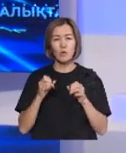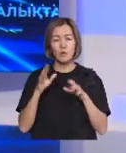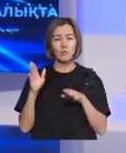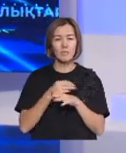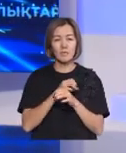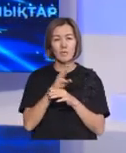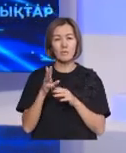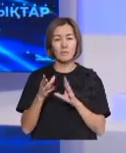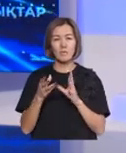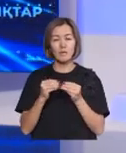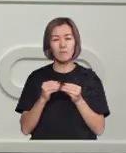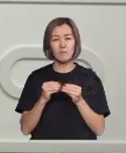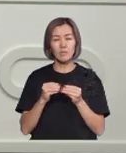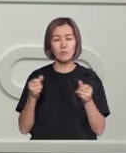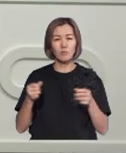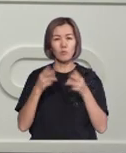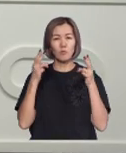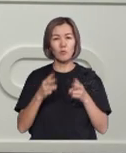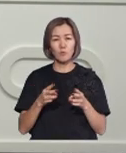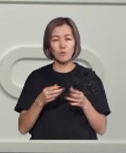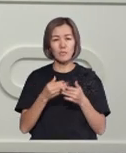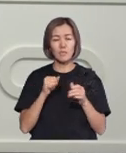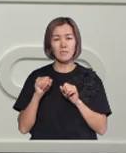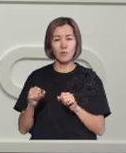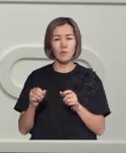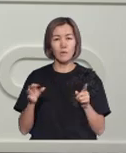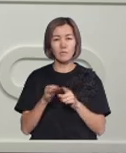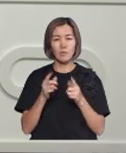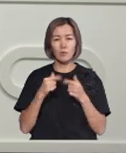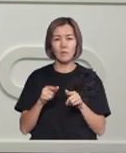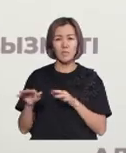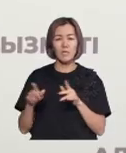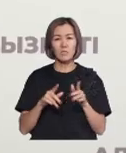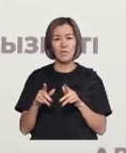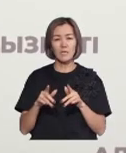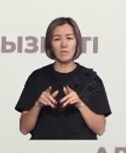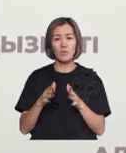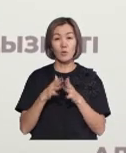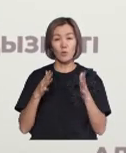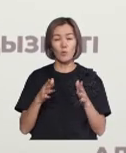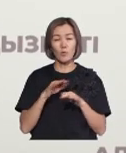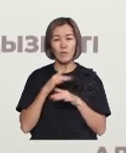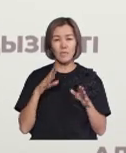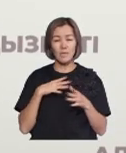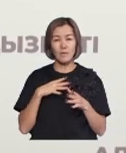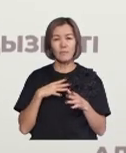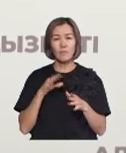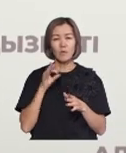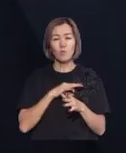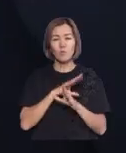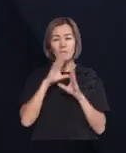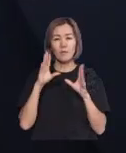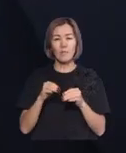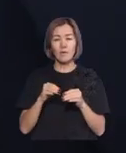жол қозғалысы қауіпсіздігін қамтамасыз ету және жол көлік оқиғасының алдын алу мақсатында ұйымдастырылатын шаралар қатарын